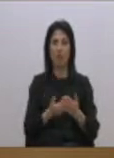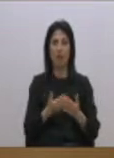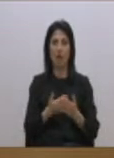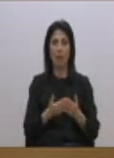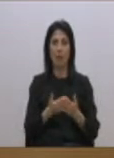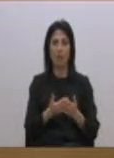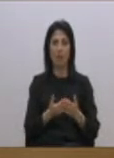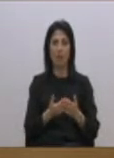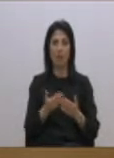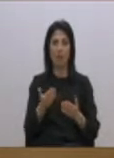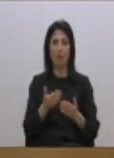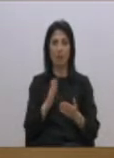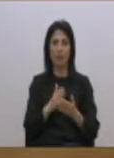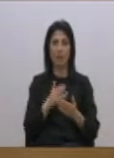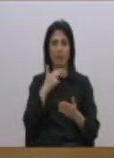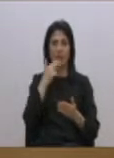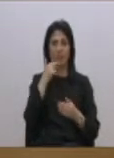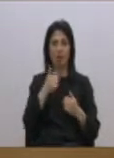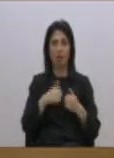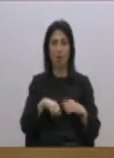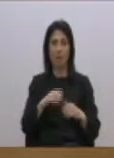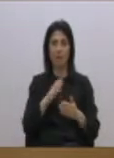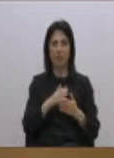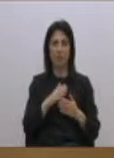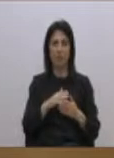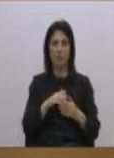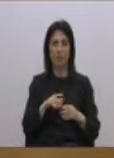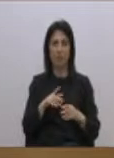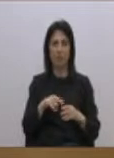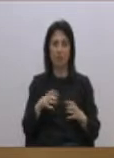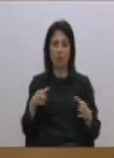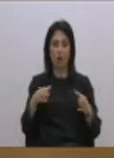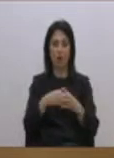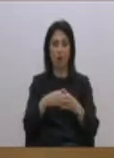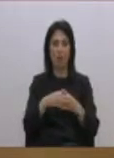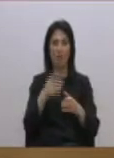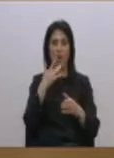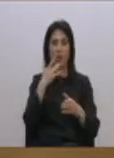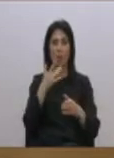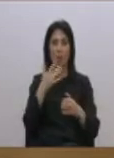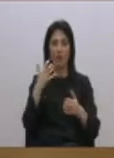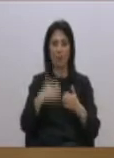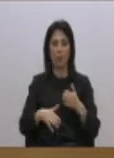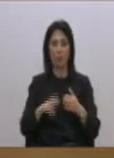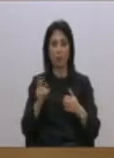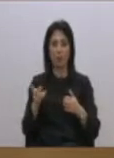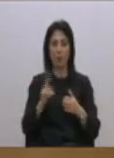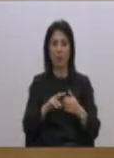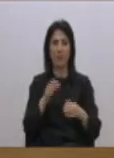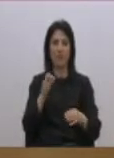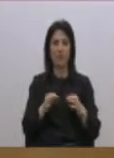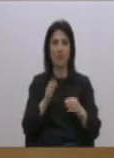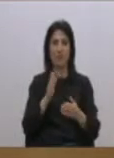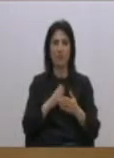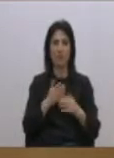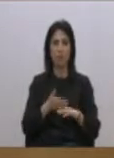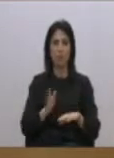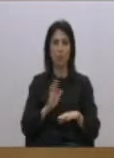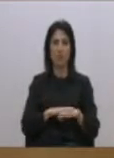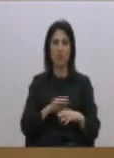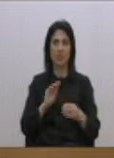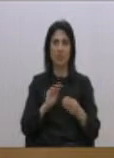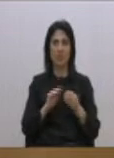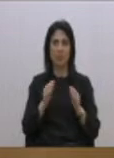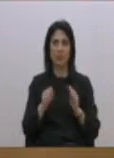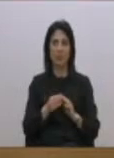რეკომენდაციაზე, რომელიც არის ვენეციის კომისიის, ეს არის კორპორატივიზმი და ეს არის პოლიტიკური მიუკერძოებლობა, რომელიც სასამართლოში არის უმძიმესი